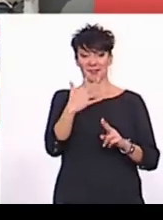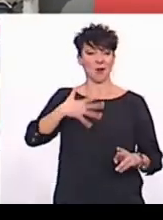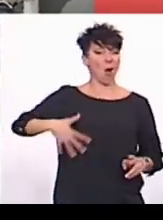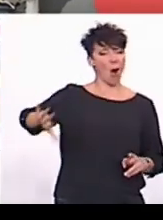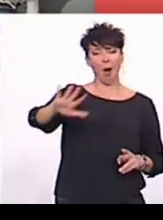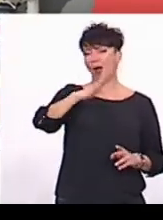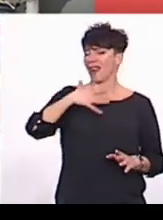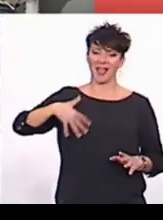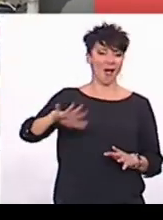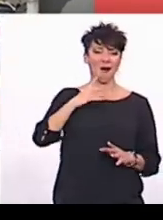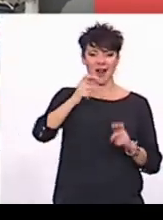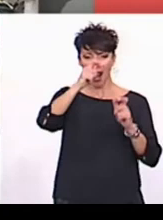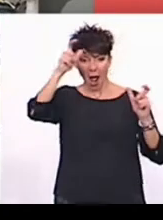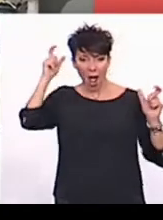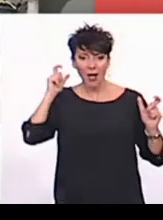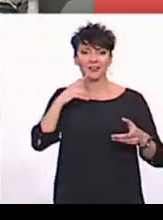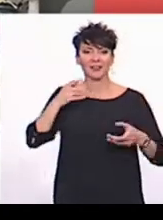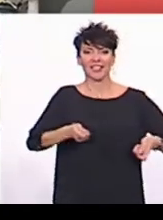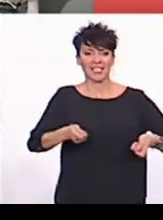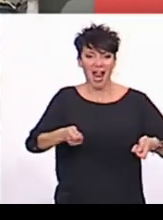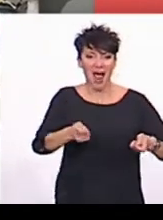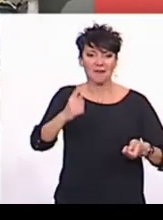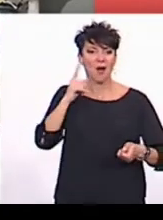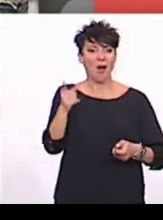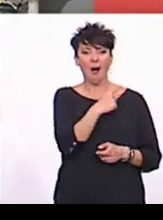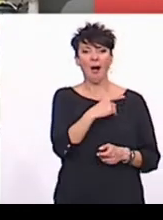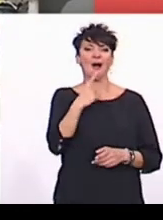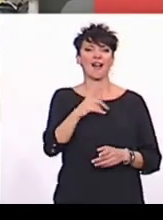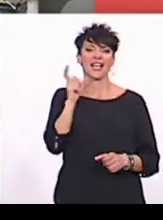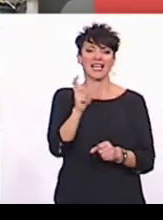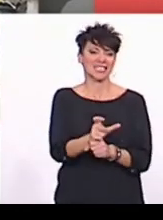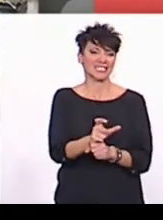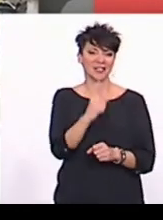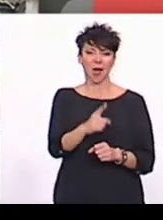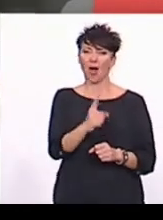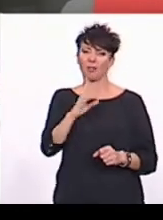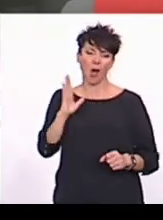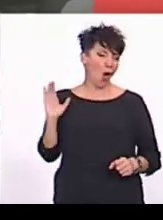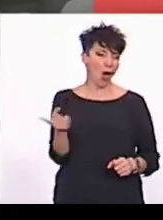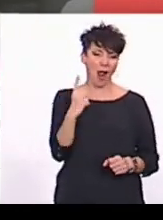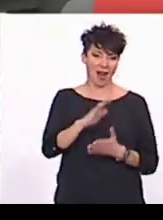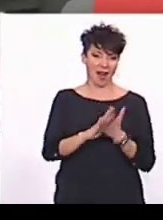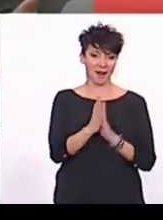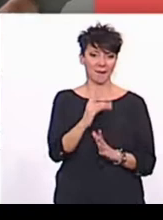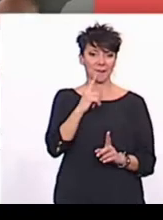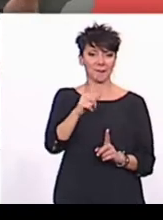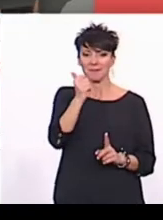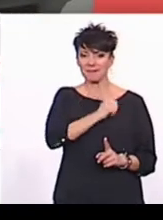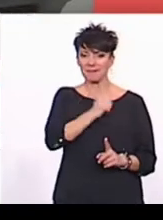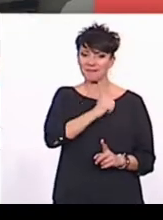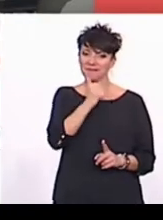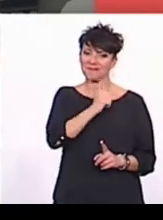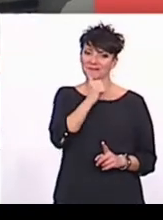Όλοι μας, όλοι. Και νοσηλευτές και τερματοφορείς, όλοι όσοι είναι εδώ και τη security, όλοι. Εδώ είναι πρώτη γραμμή, όλοι. Πώς το ζείτε, γιατρέ μου. Με υπομονή και